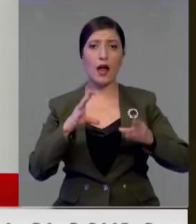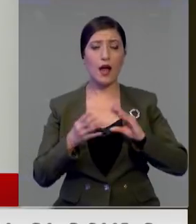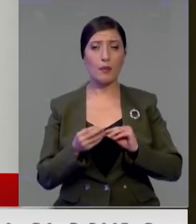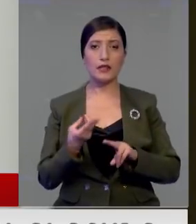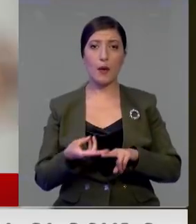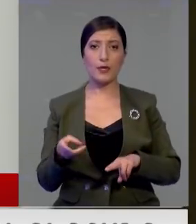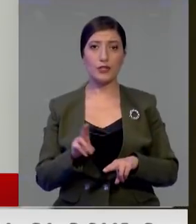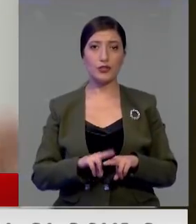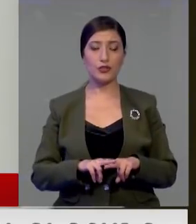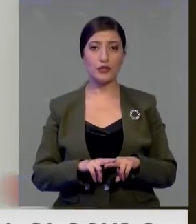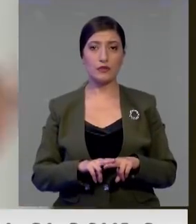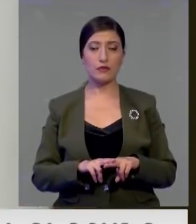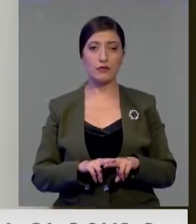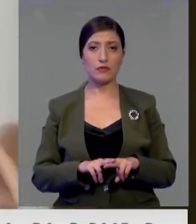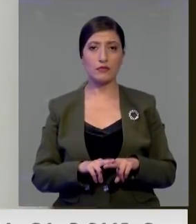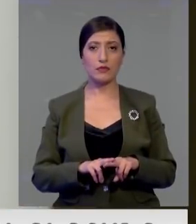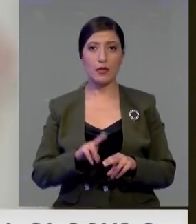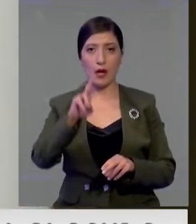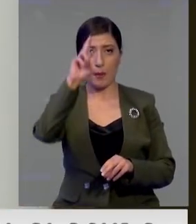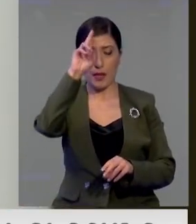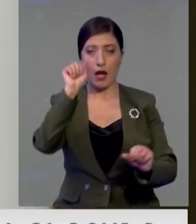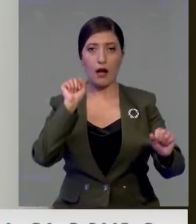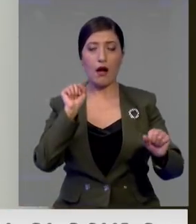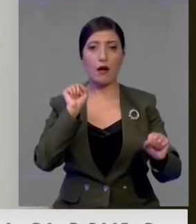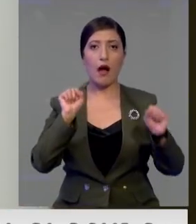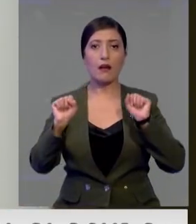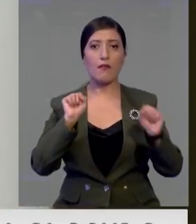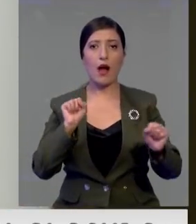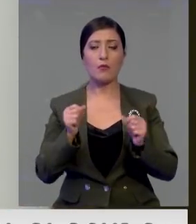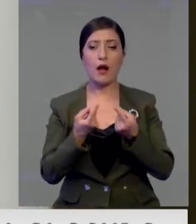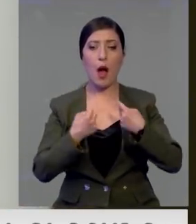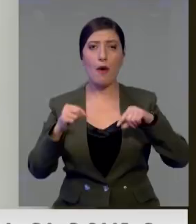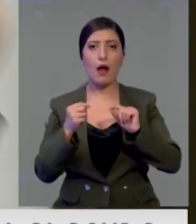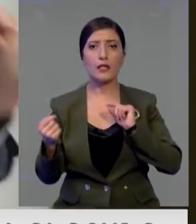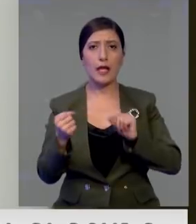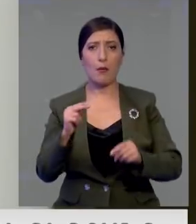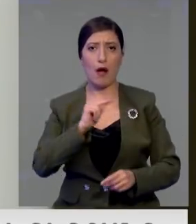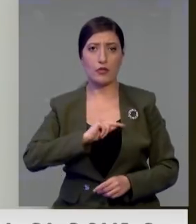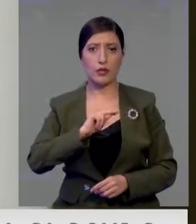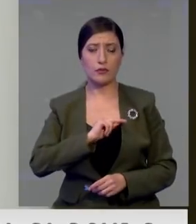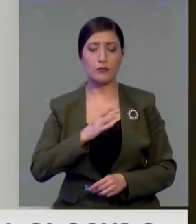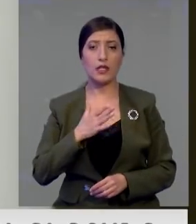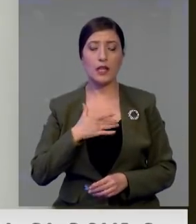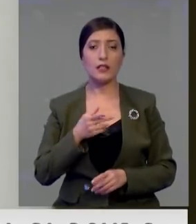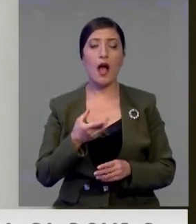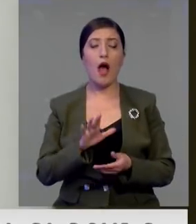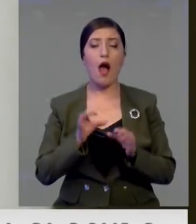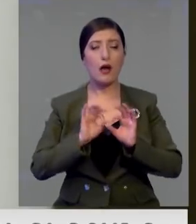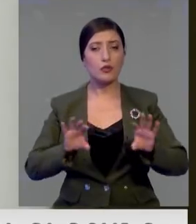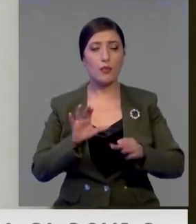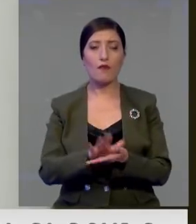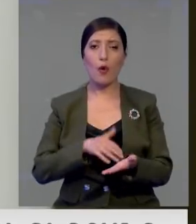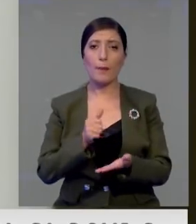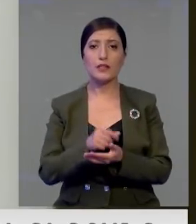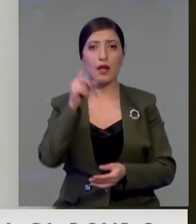ինչը արվում է ի հեճուկս պետական կառավարման համակարգի։ Ես ուղիղ ասում եմ, որպես Հայաստանի Հանրապետության վարչապետ,